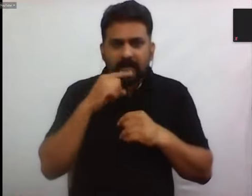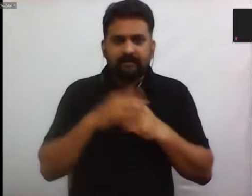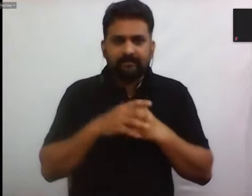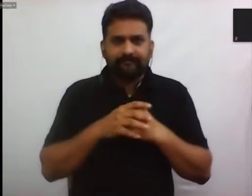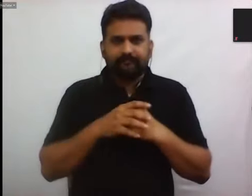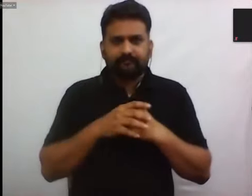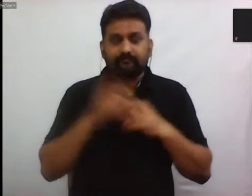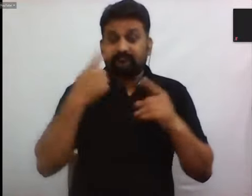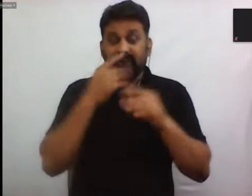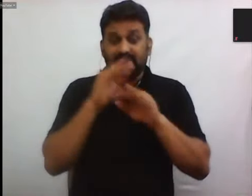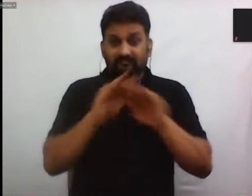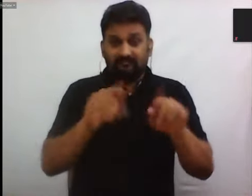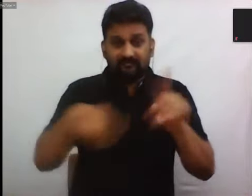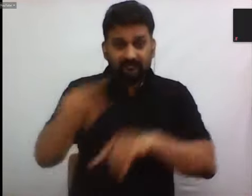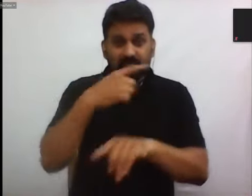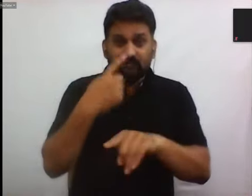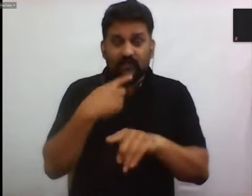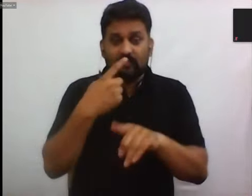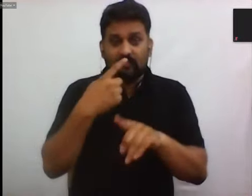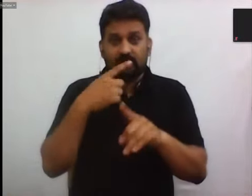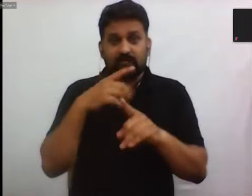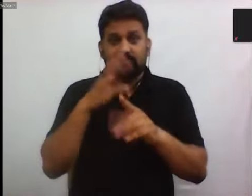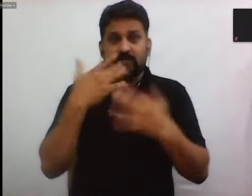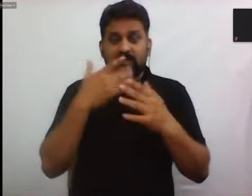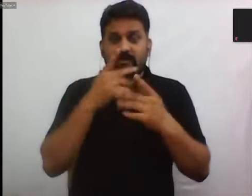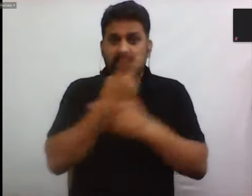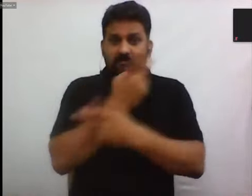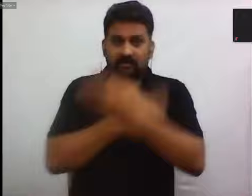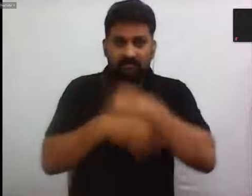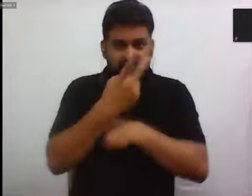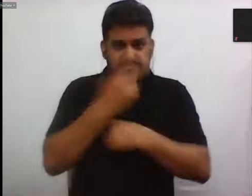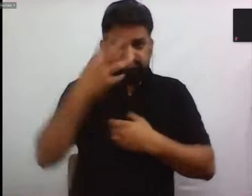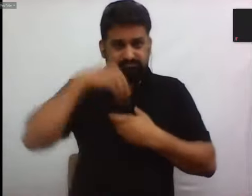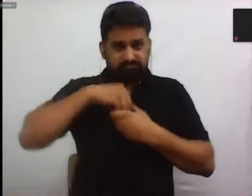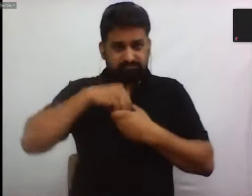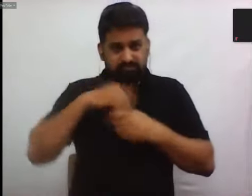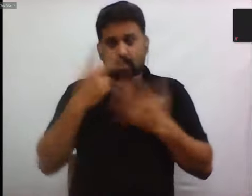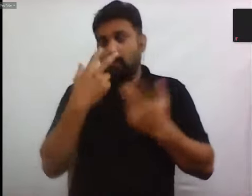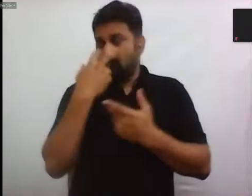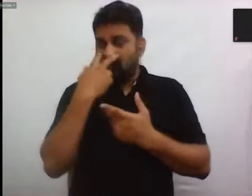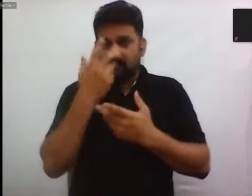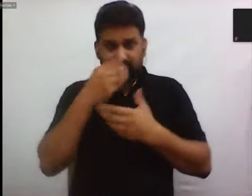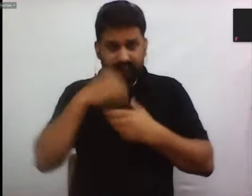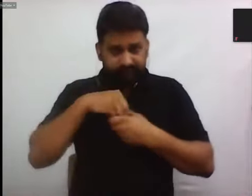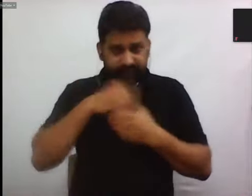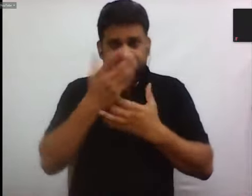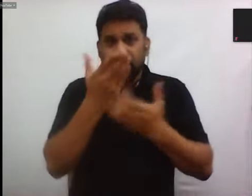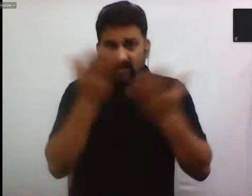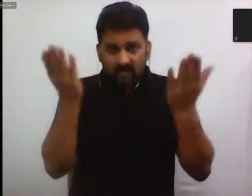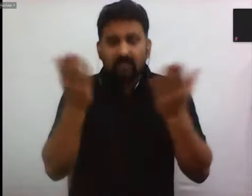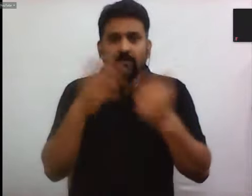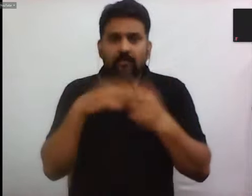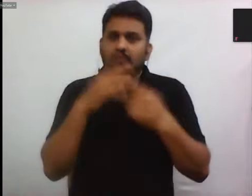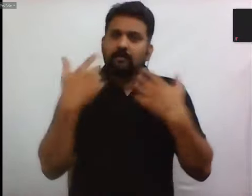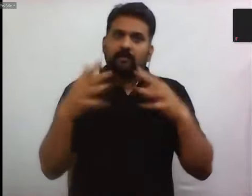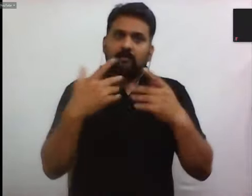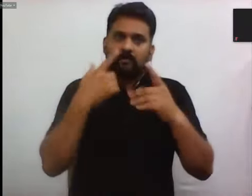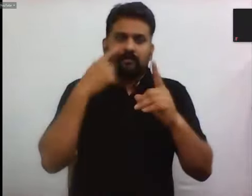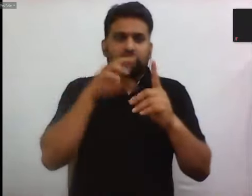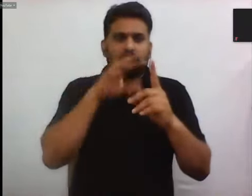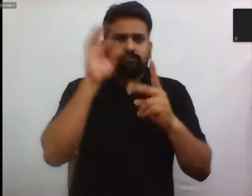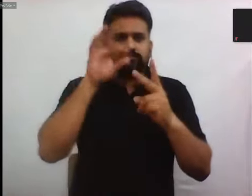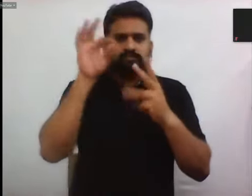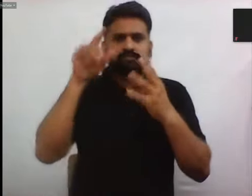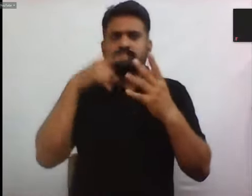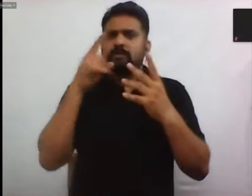वाले चिल्ड्रन जो अफेक्टेड है सीवियरली, मल्टीपल डिसेबिलिटी, विजुअल इम्पेयरमेंट, वी हैव टू लुक एट व्हाट प्रिफरेंस, कौन से कलर